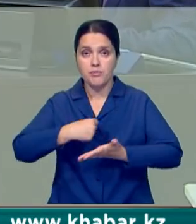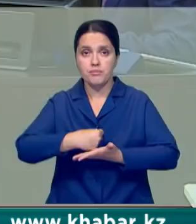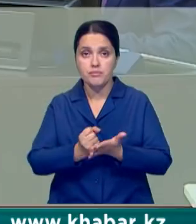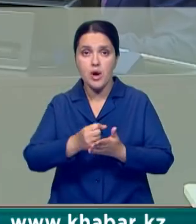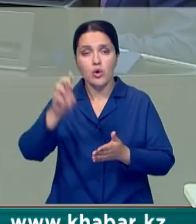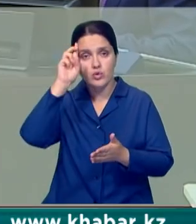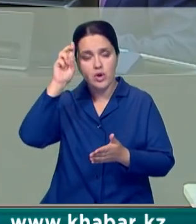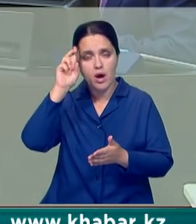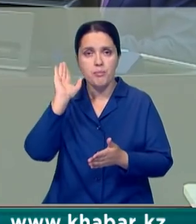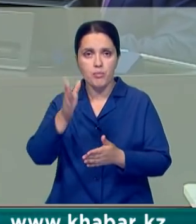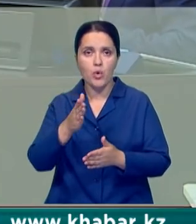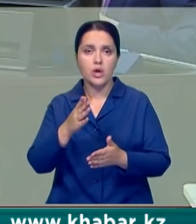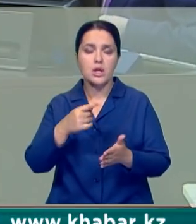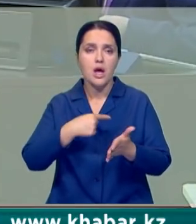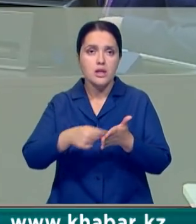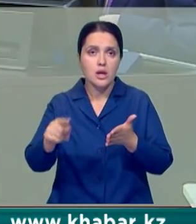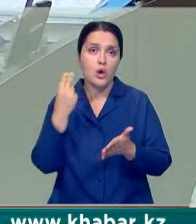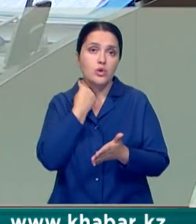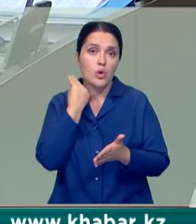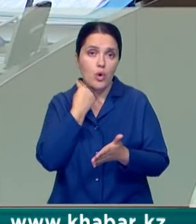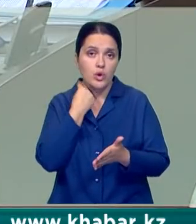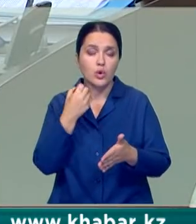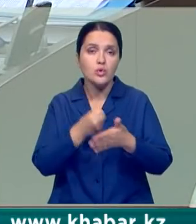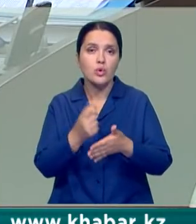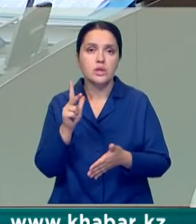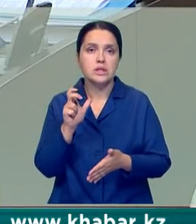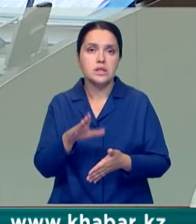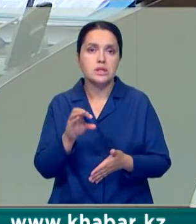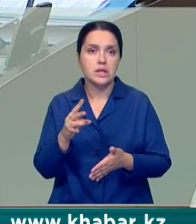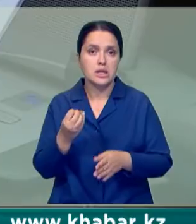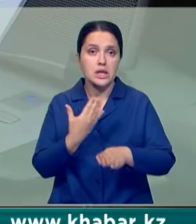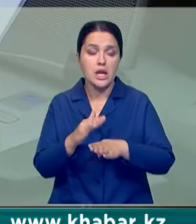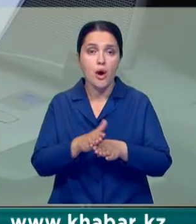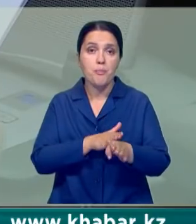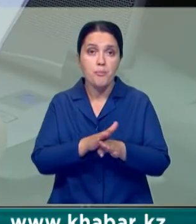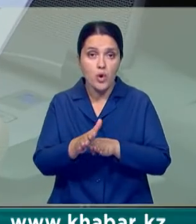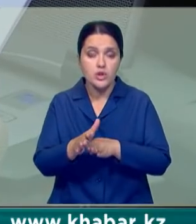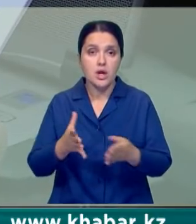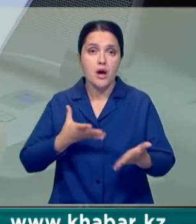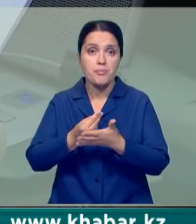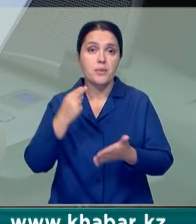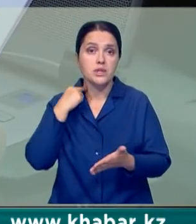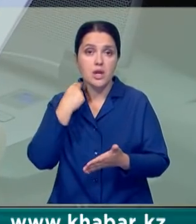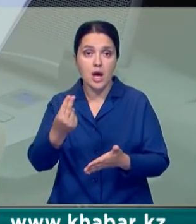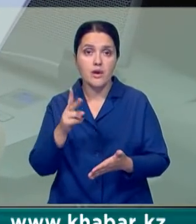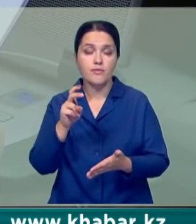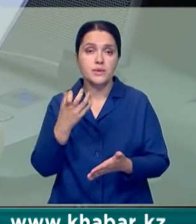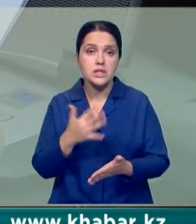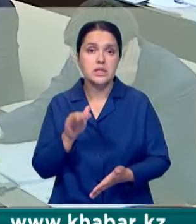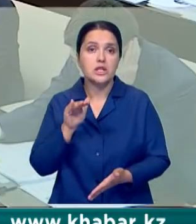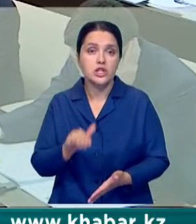погасит основной долг и начисленные по нему вознаграждение до 300 тысяч тенге полностью погасит задолженность более